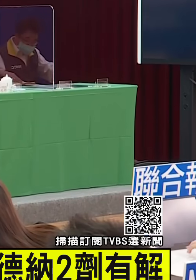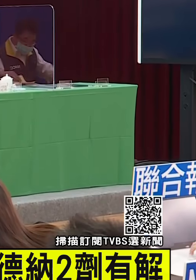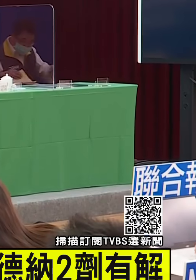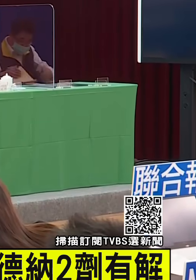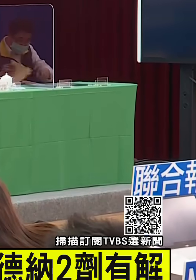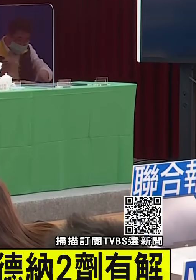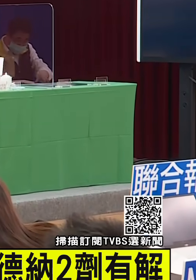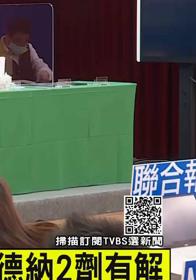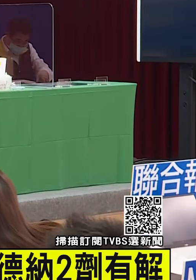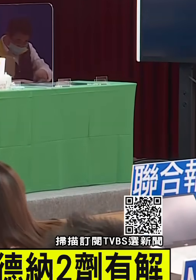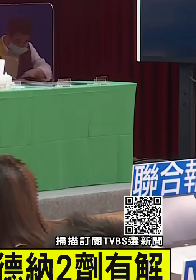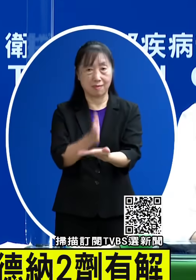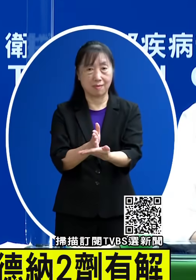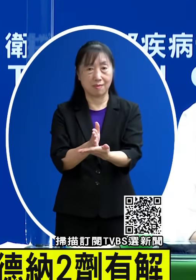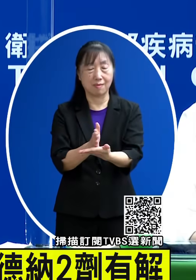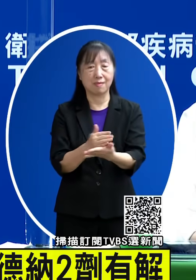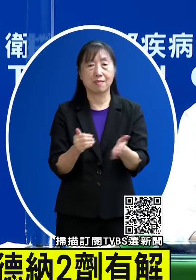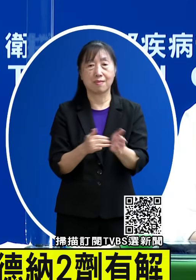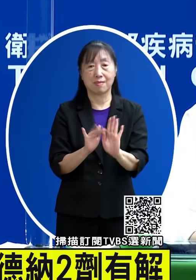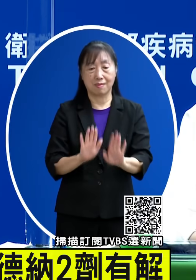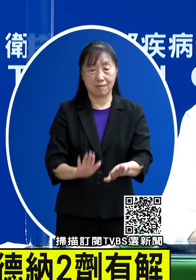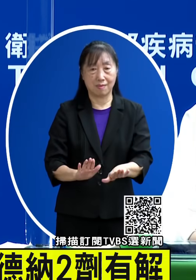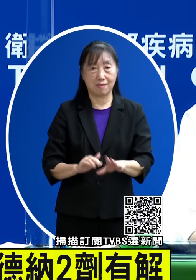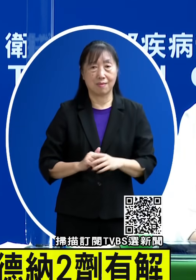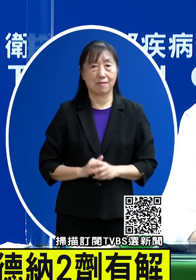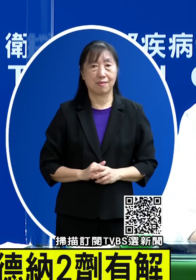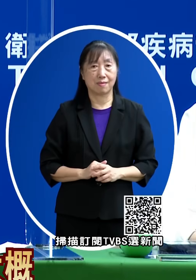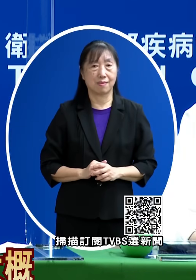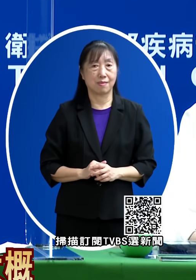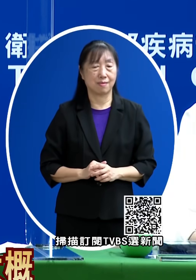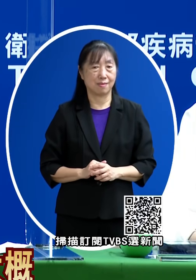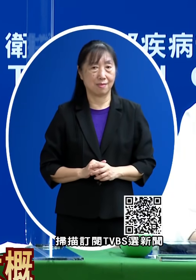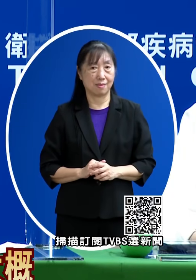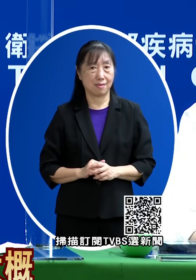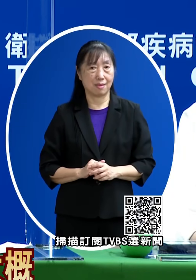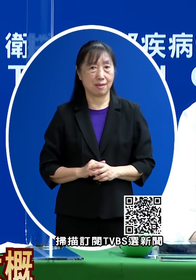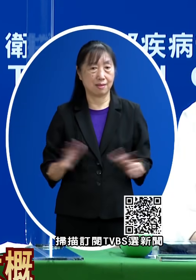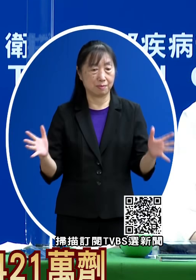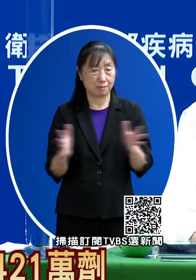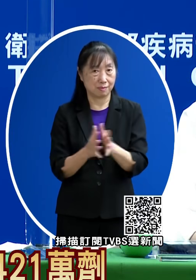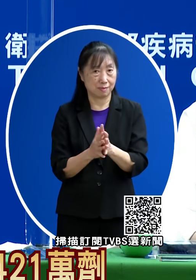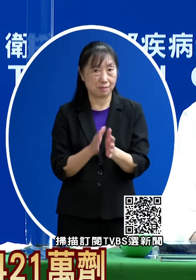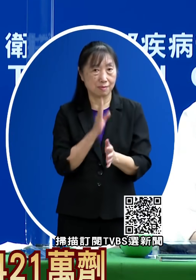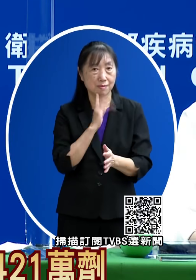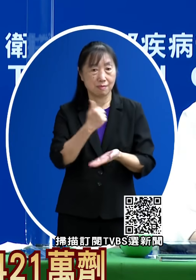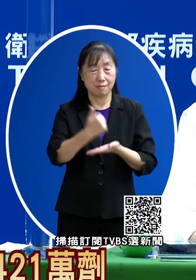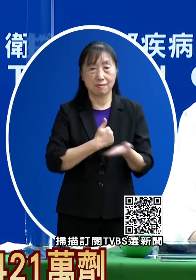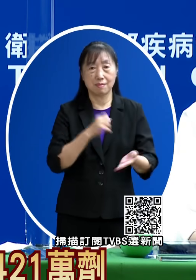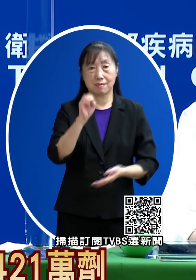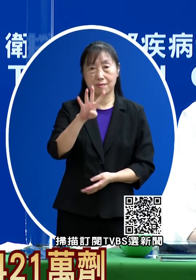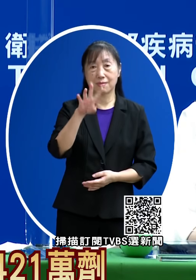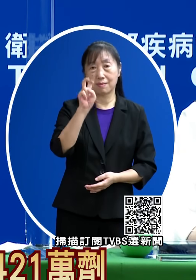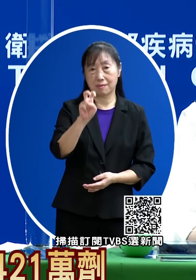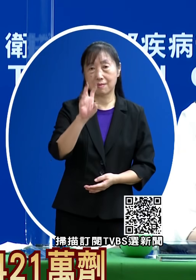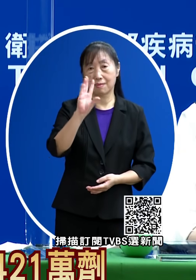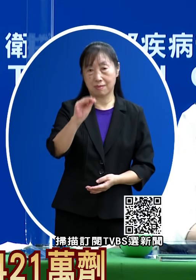听一下指挥中心说法。 那到今天哈，我们在总共已经进来